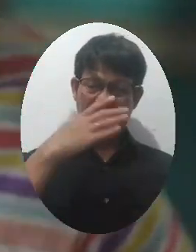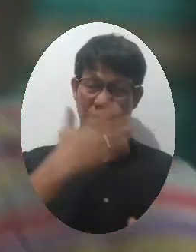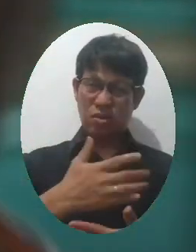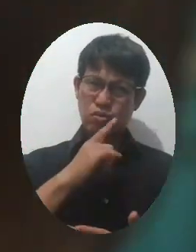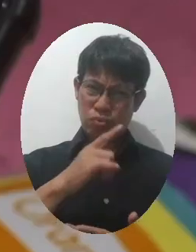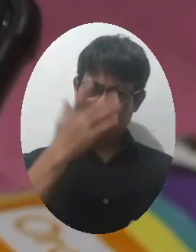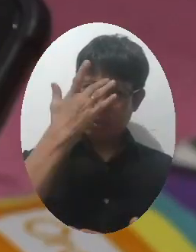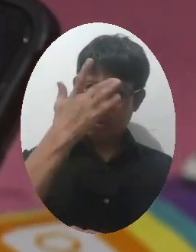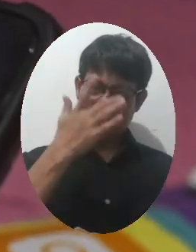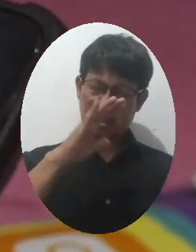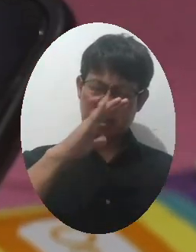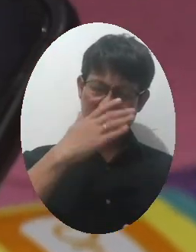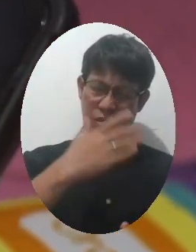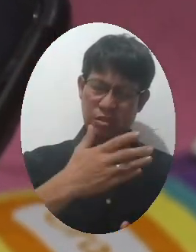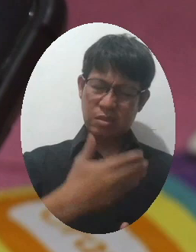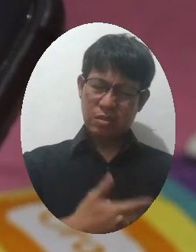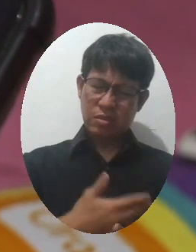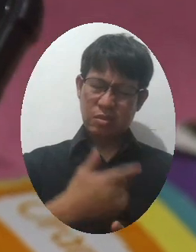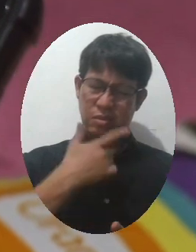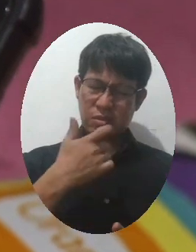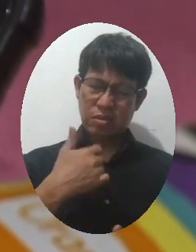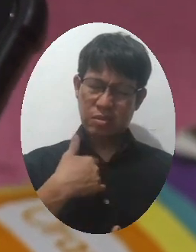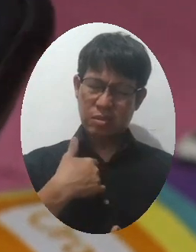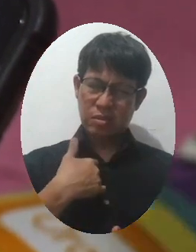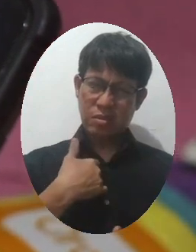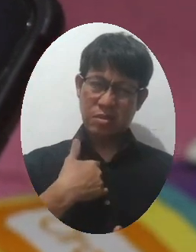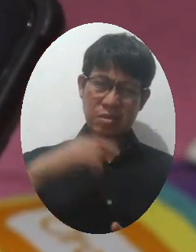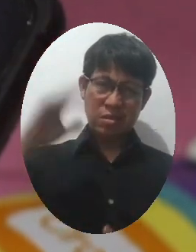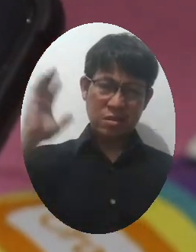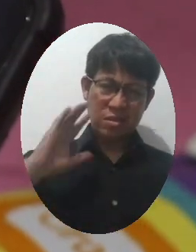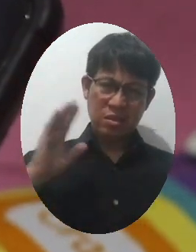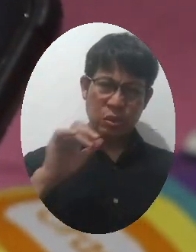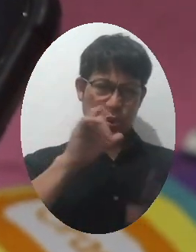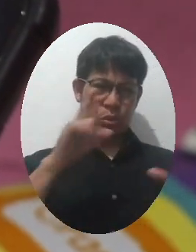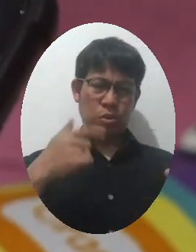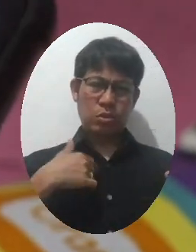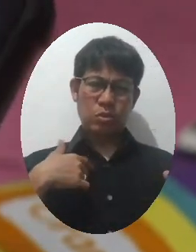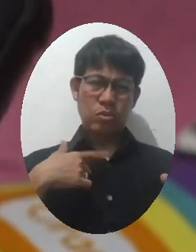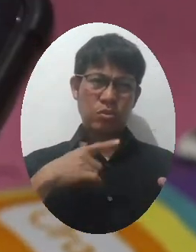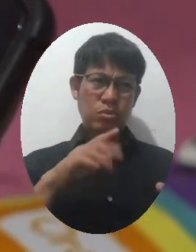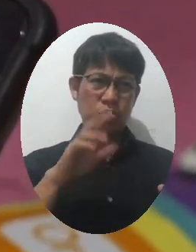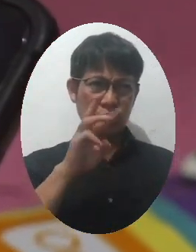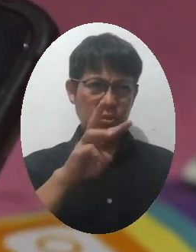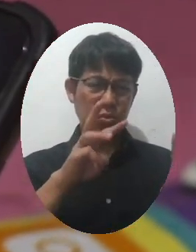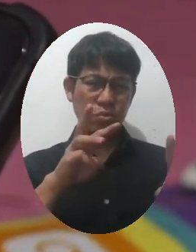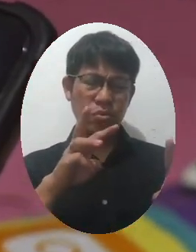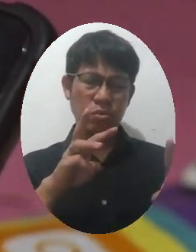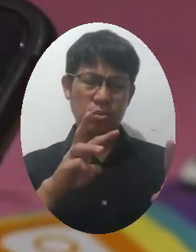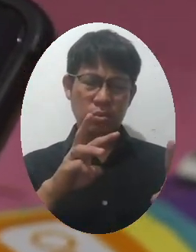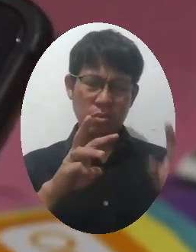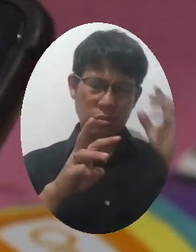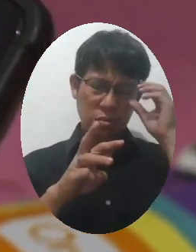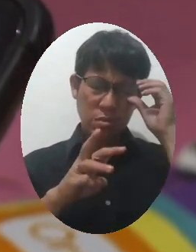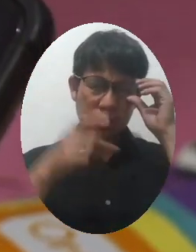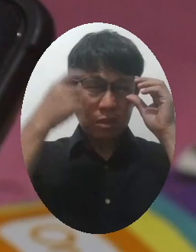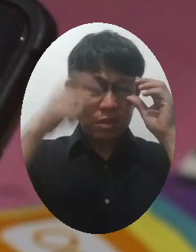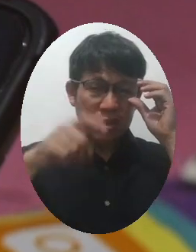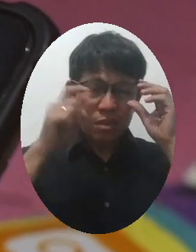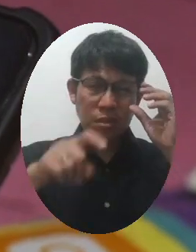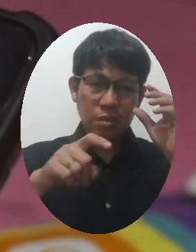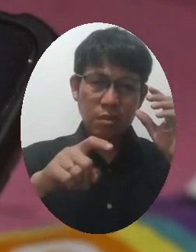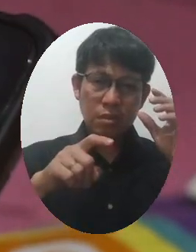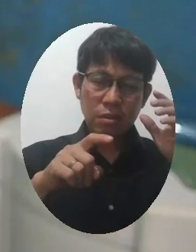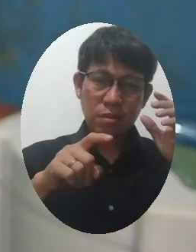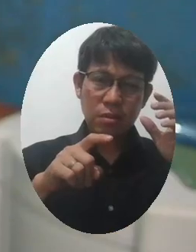Yung anak ko po, matalino po siya. Kasi gulat na lang po kami sa kakanood niya, sa kakaturo namin. Hindi